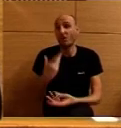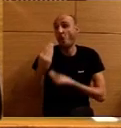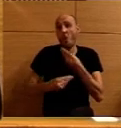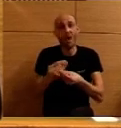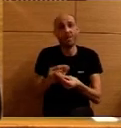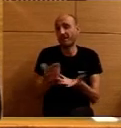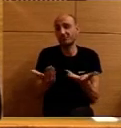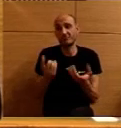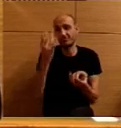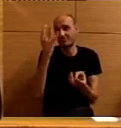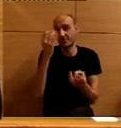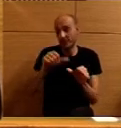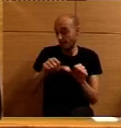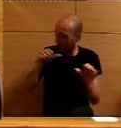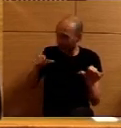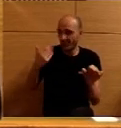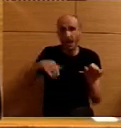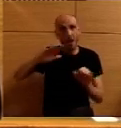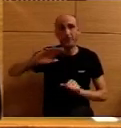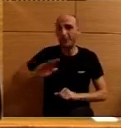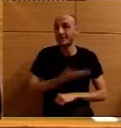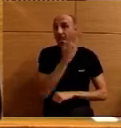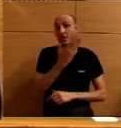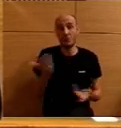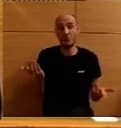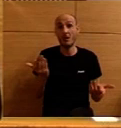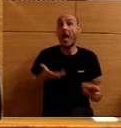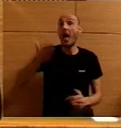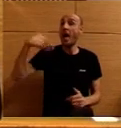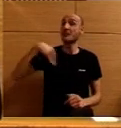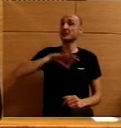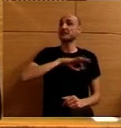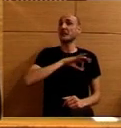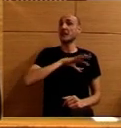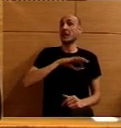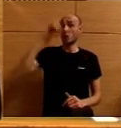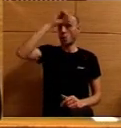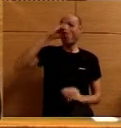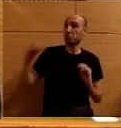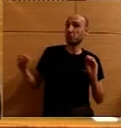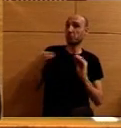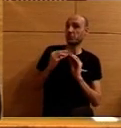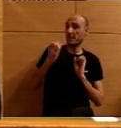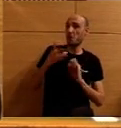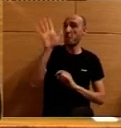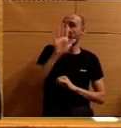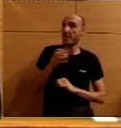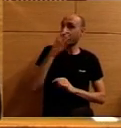feu, i escolta, si el sindicat es pareixia bé, no, pareix ser que així, si el sindicat es pareix bé, està tot